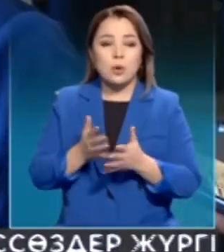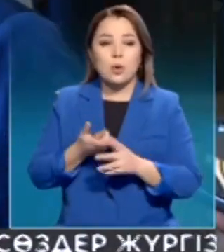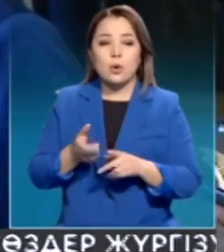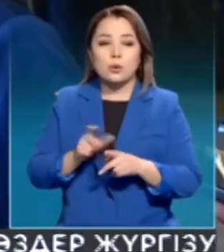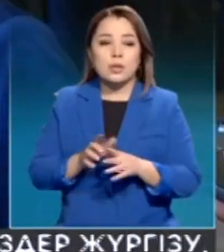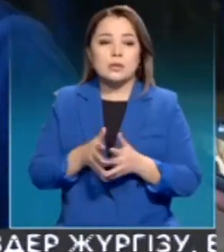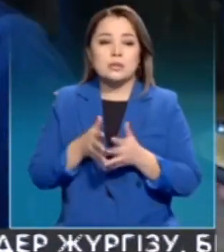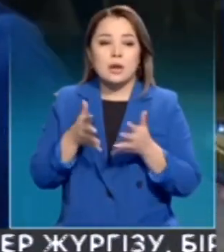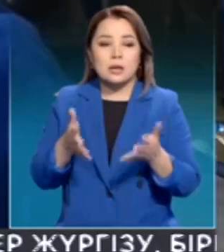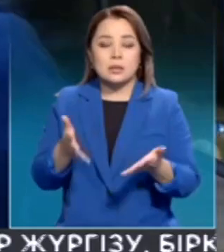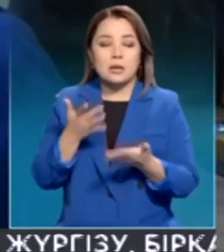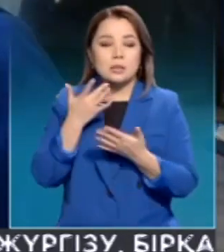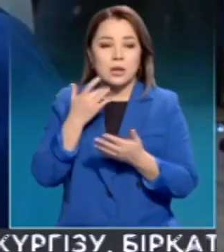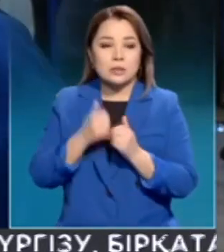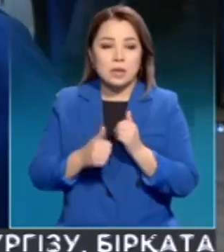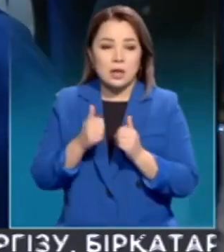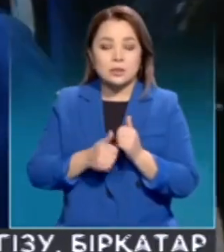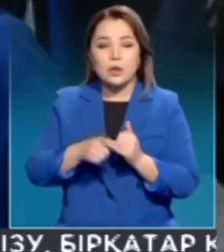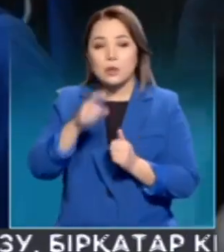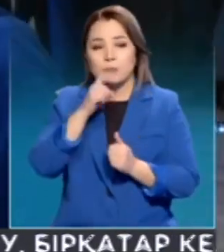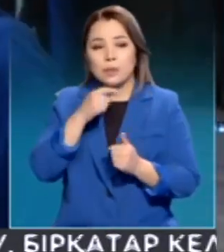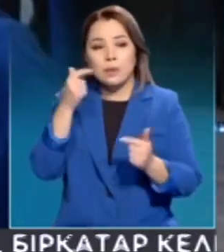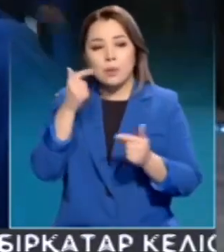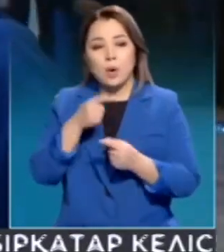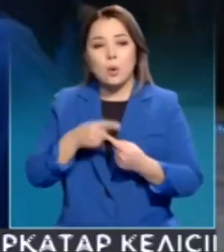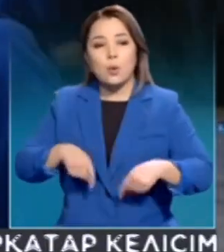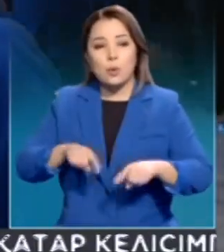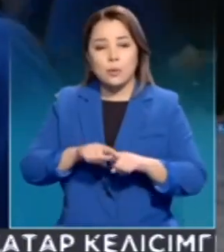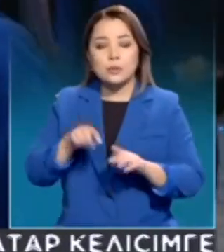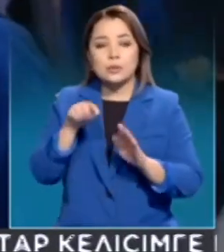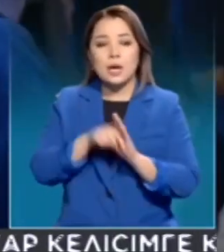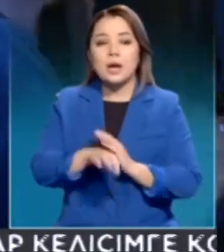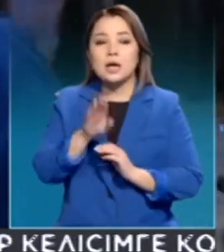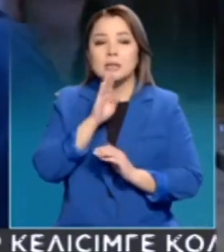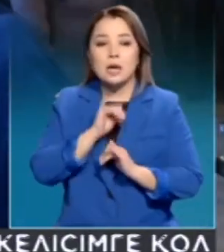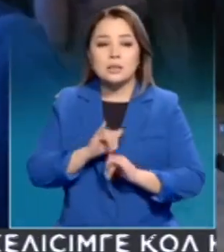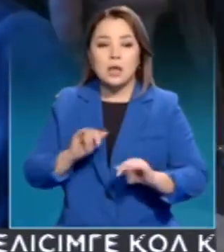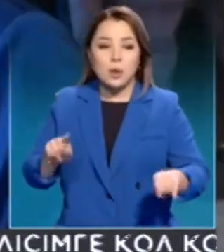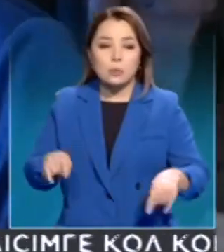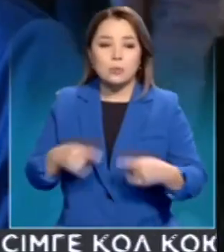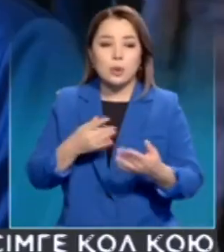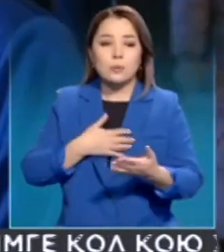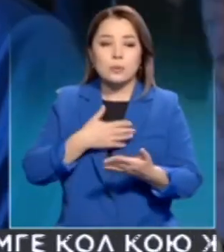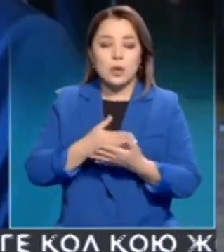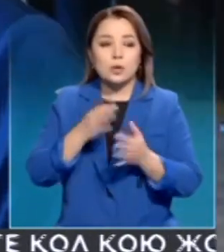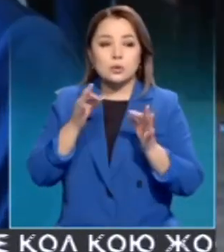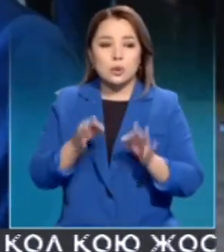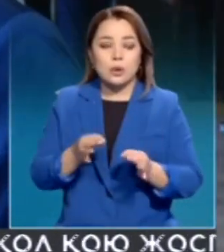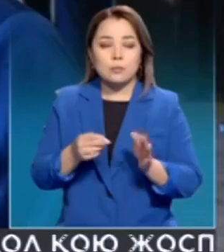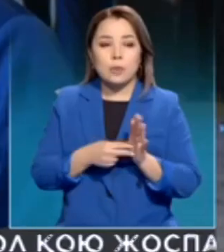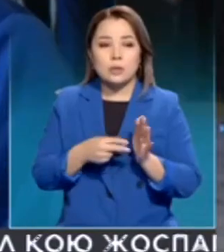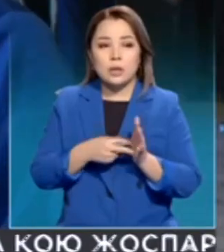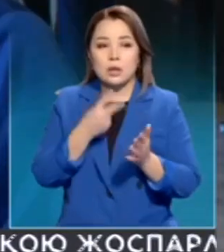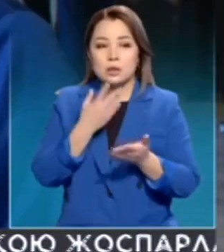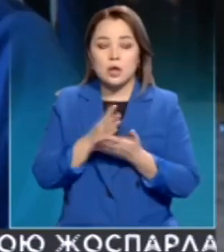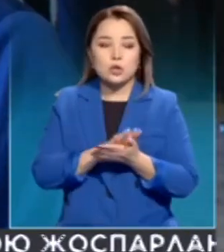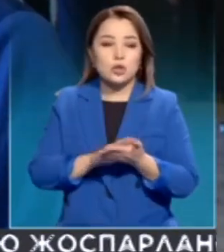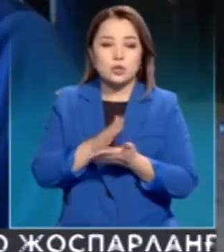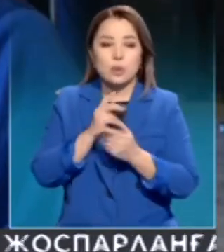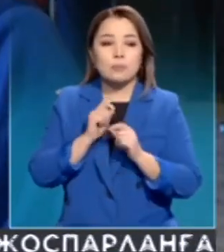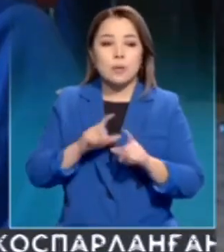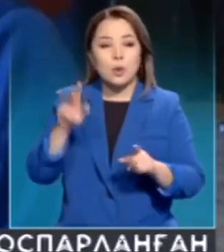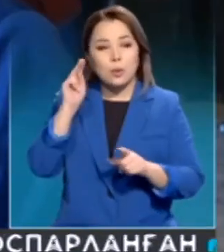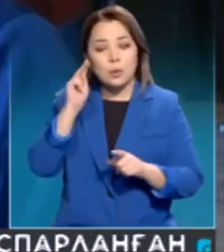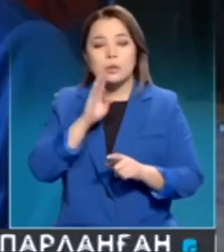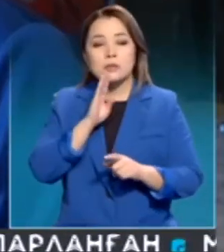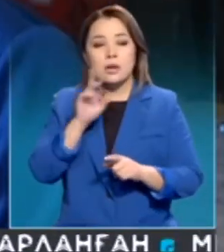люди недооценивают. Адамдар білімнің, қоғамның, оның ішінде қыздардың дамуына қосатын үлесін дұрыс бағалап жүрген жоқ. Өйткені мектепте